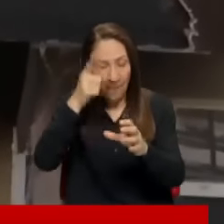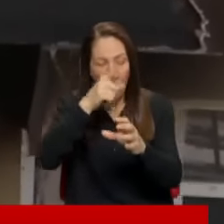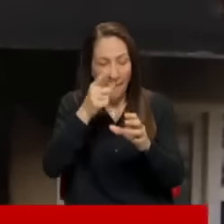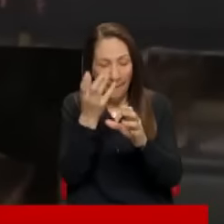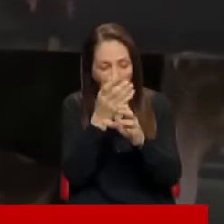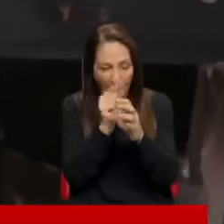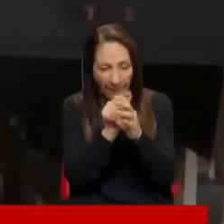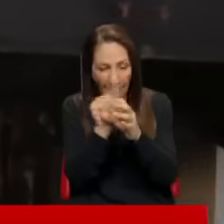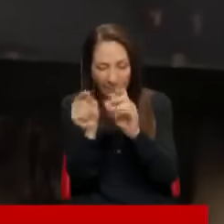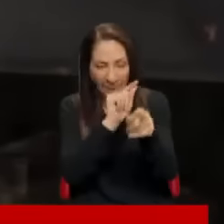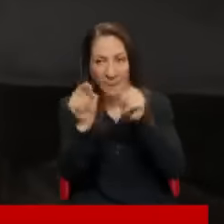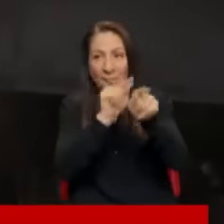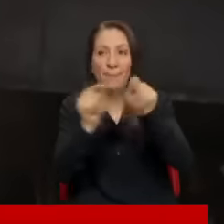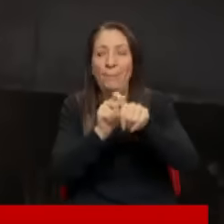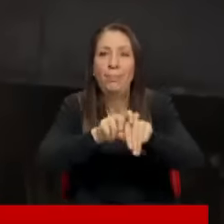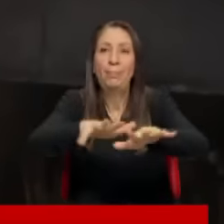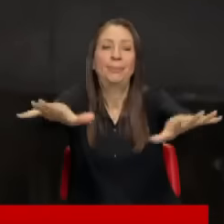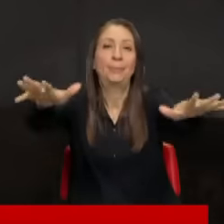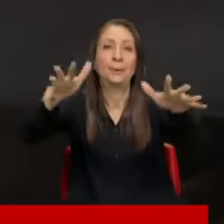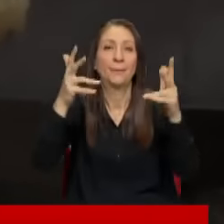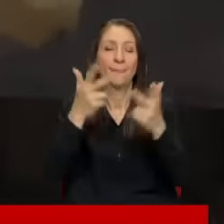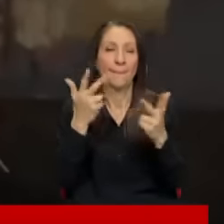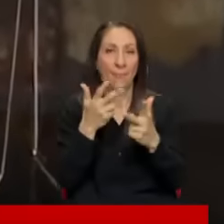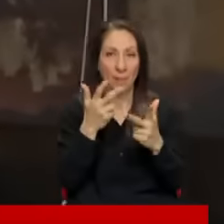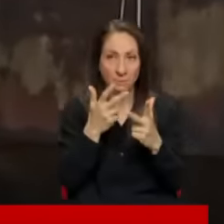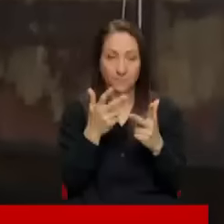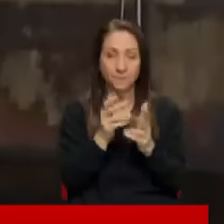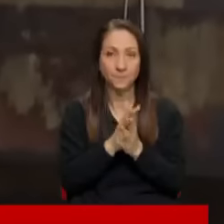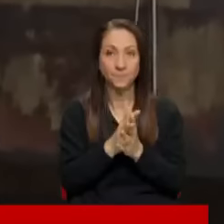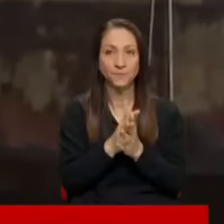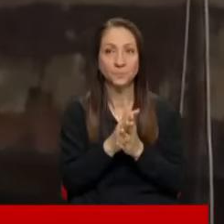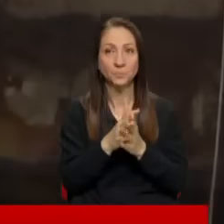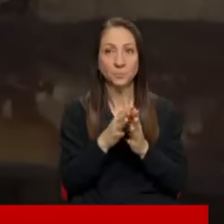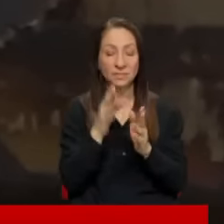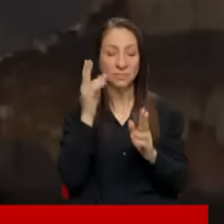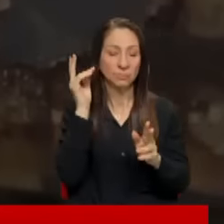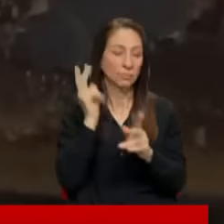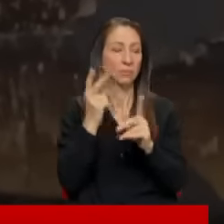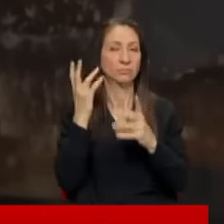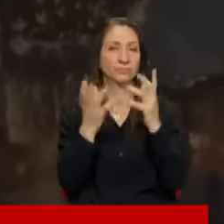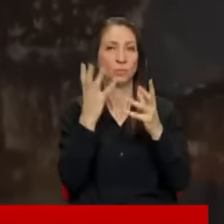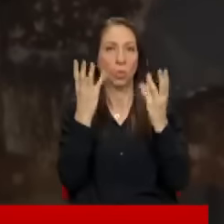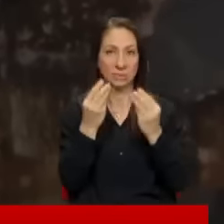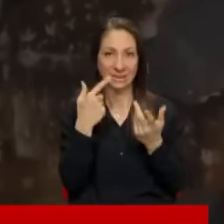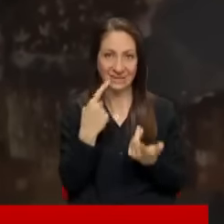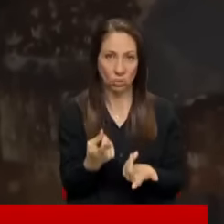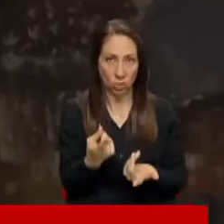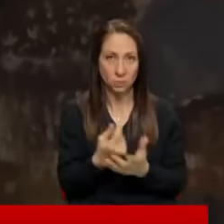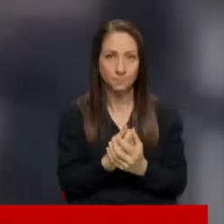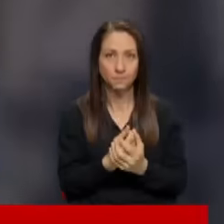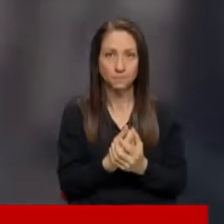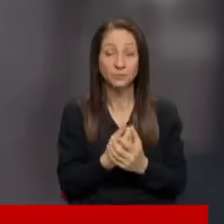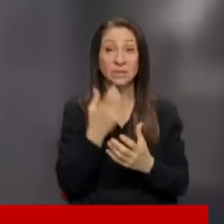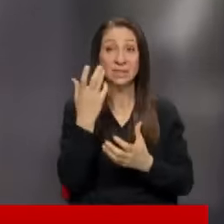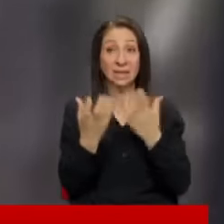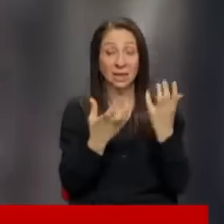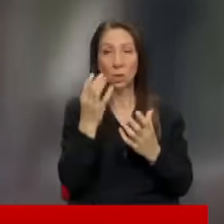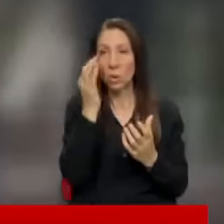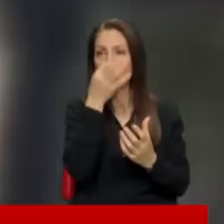çıkan alevlerin kolayca tutuşabilen yalıtım ve döşeme malzemelerini hızla tutuşturması olarak gösterildi.